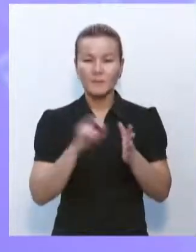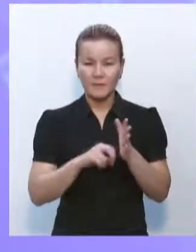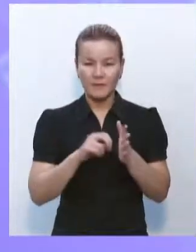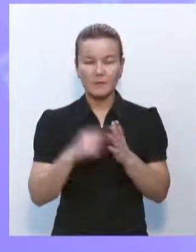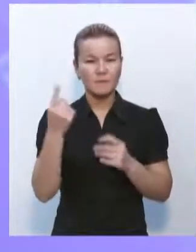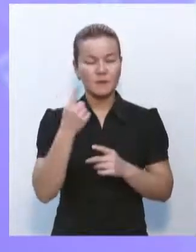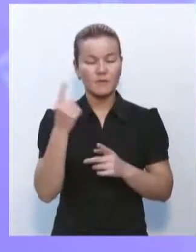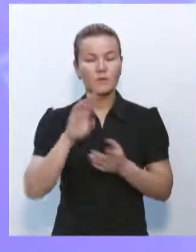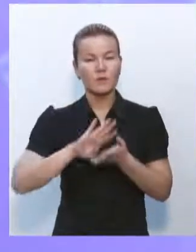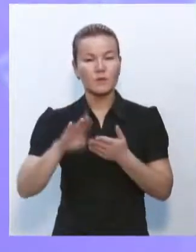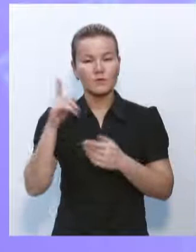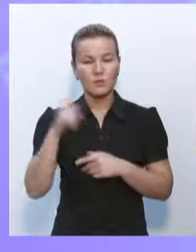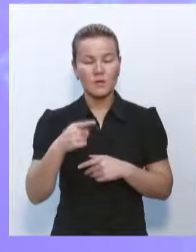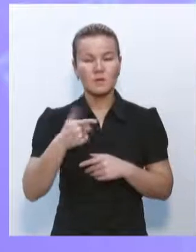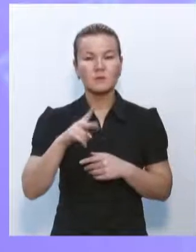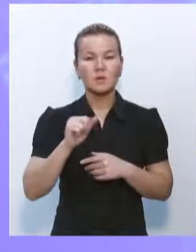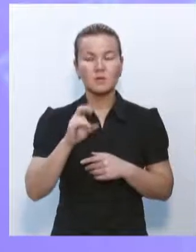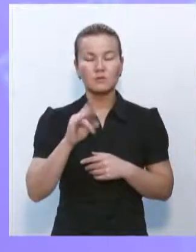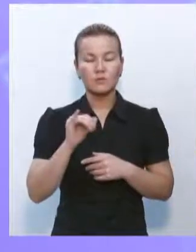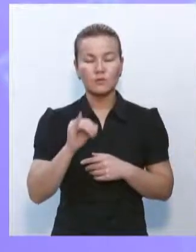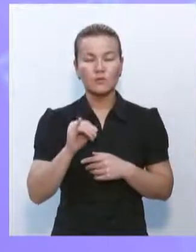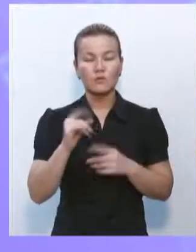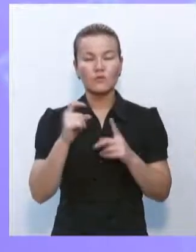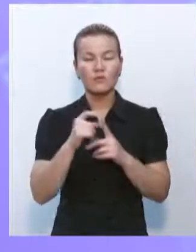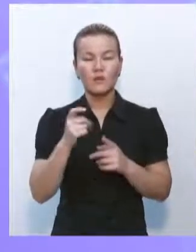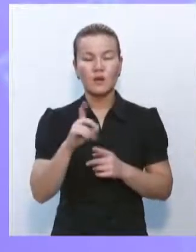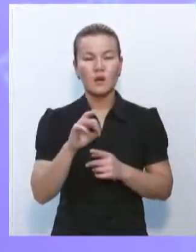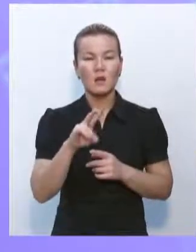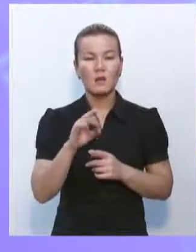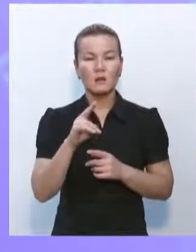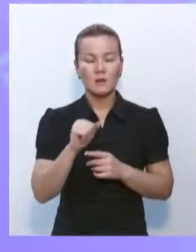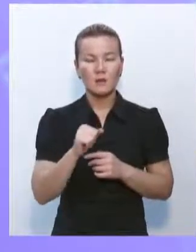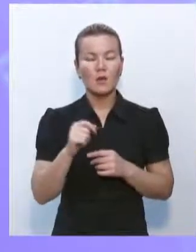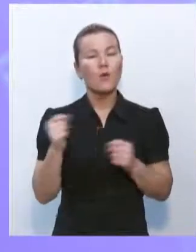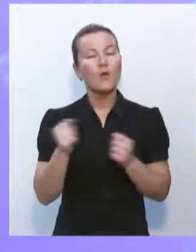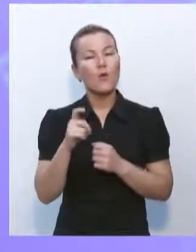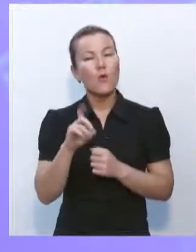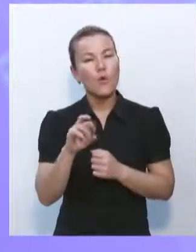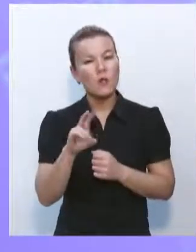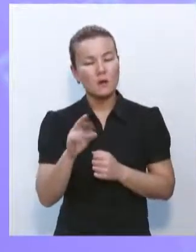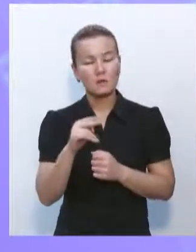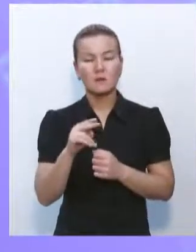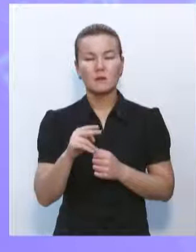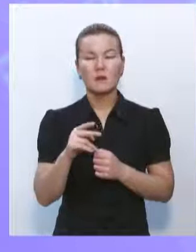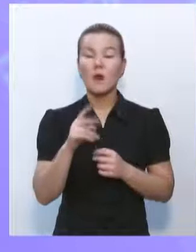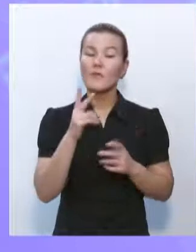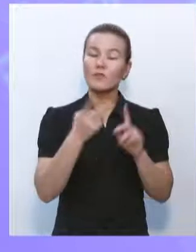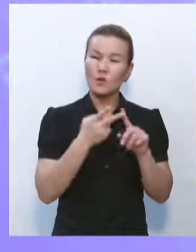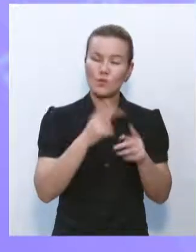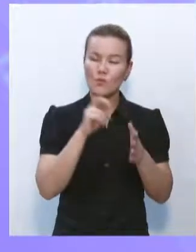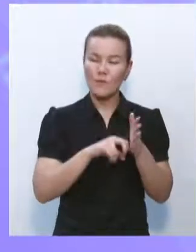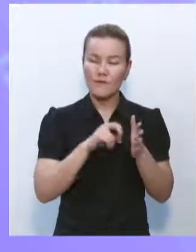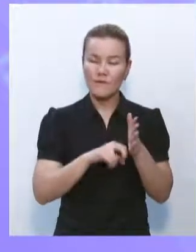Проверим первую безударную гласную в слове «холода» – «холод». Проверим вторую